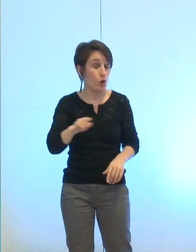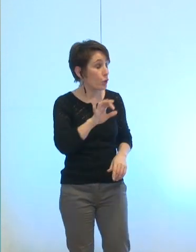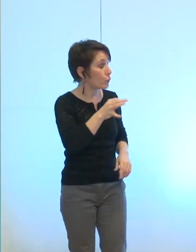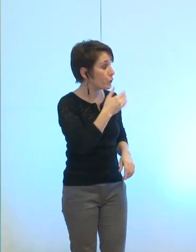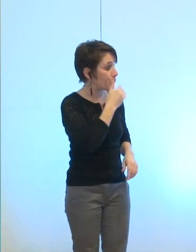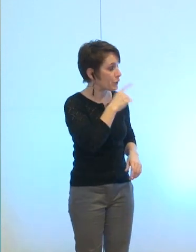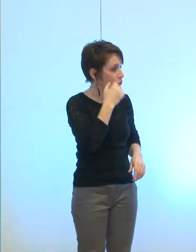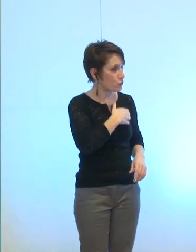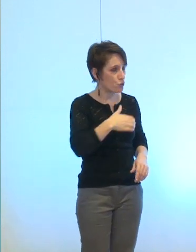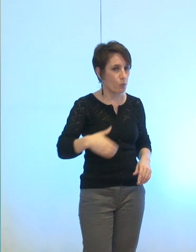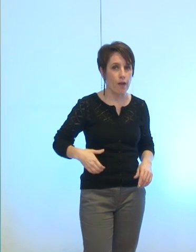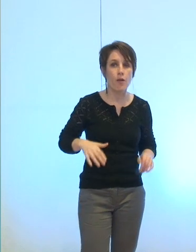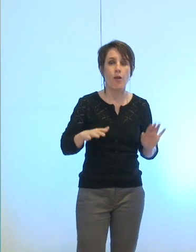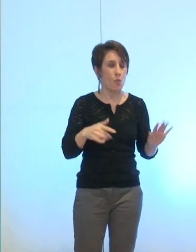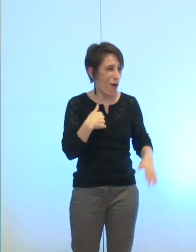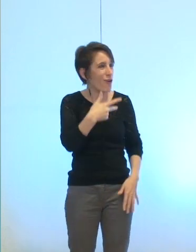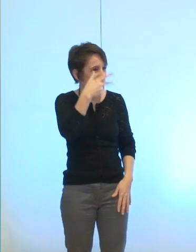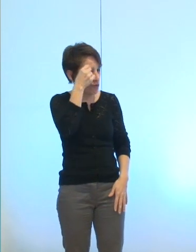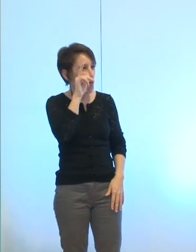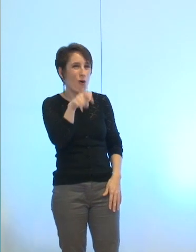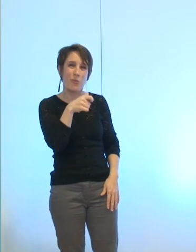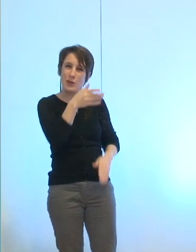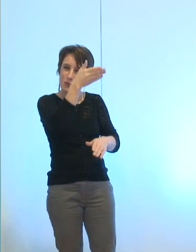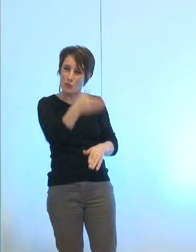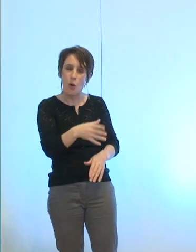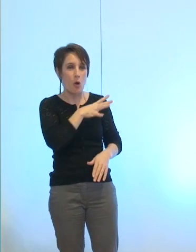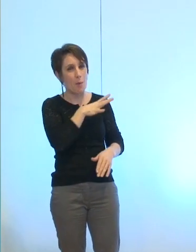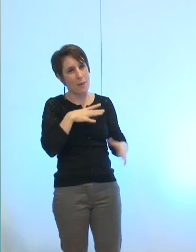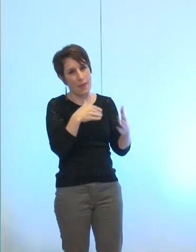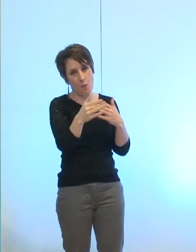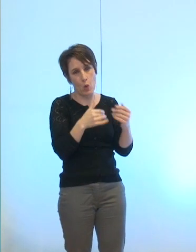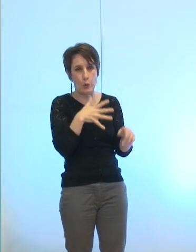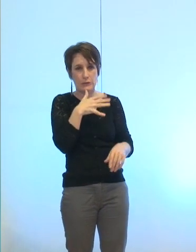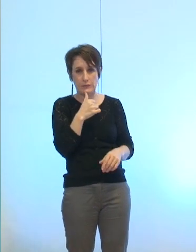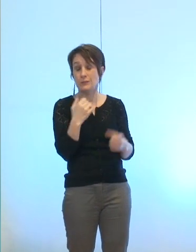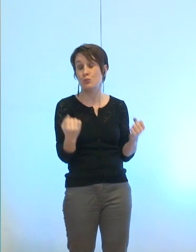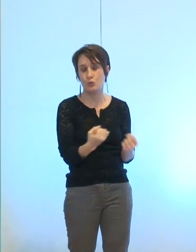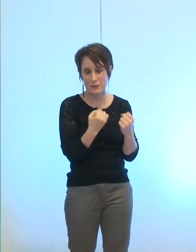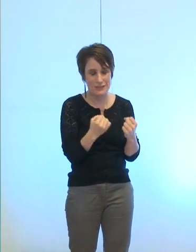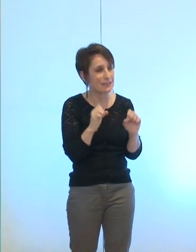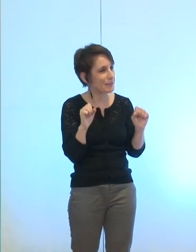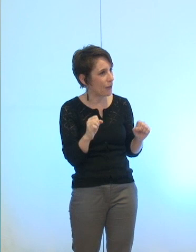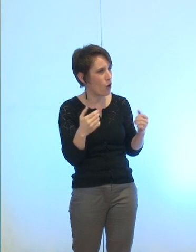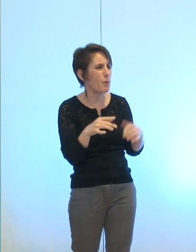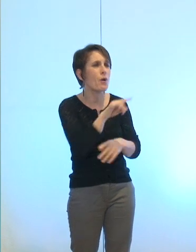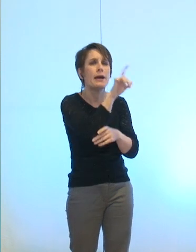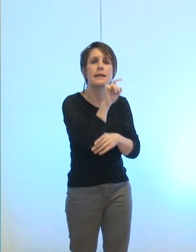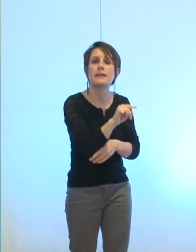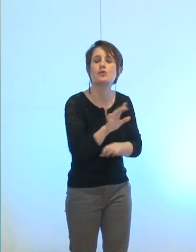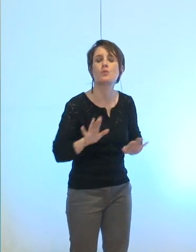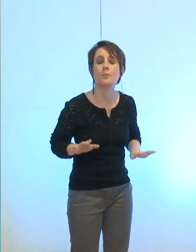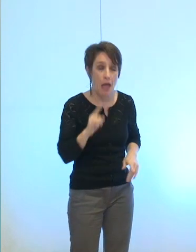volontiers les bonnes dispositions de Madame Leureux à l'égard de la publicité mais quand même je voudrais vous poser la question madame Leureux est-ce que vous pensez